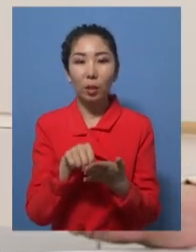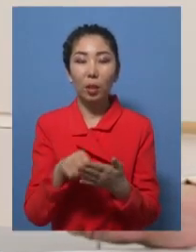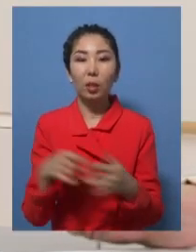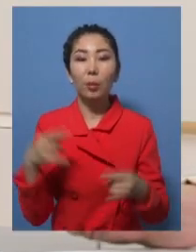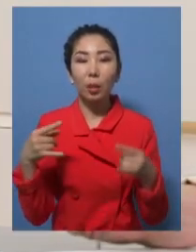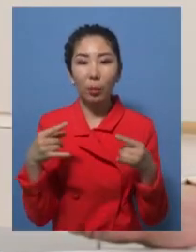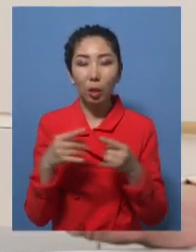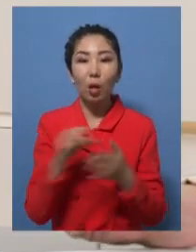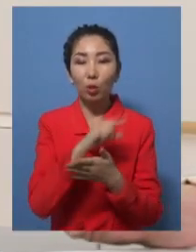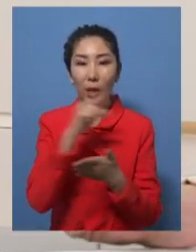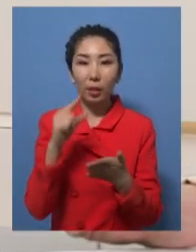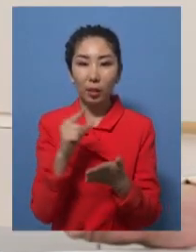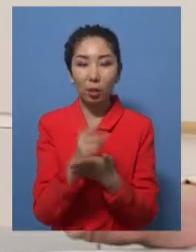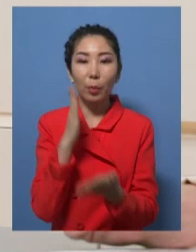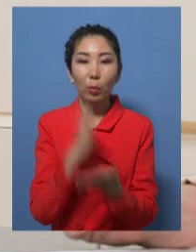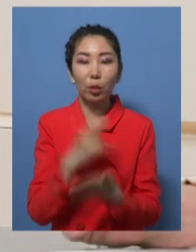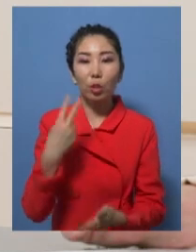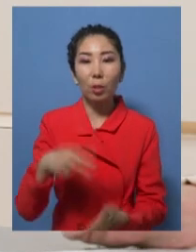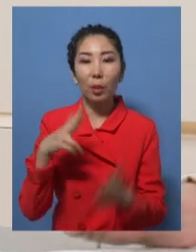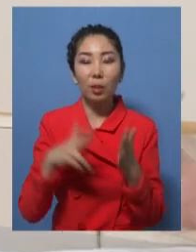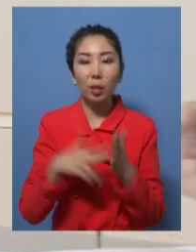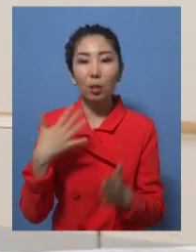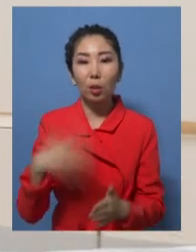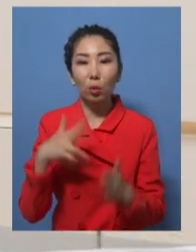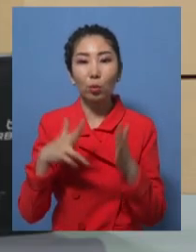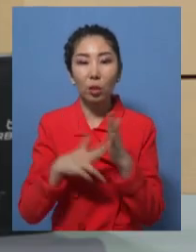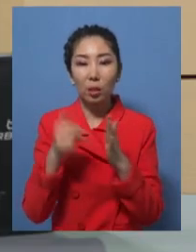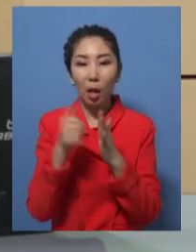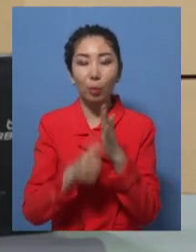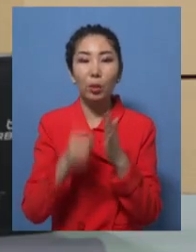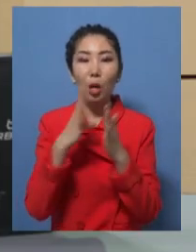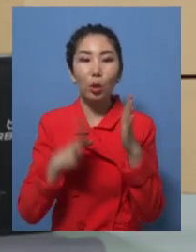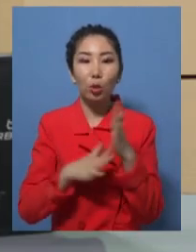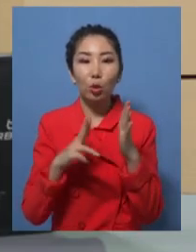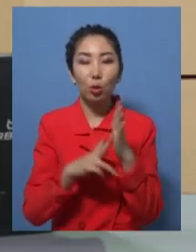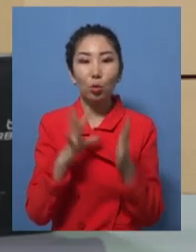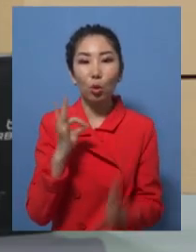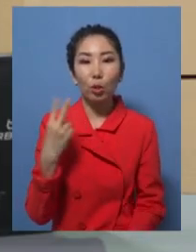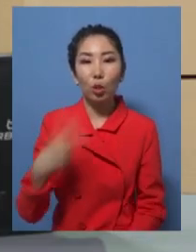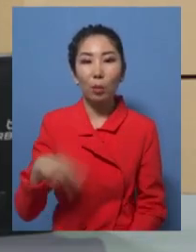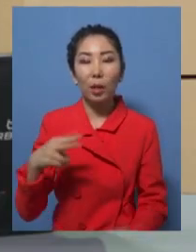эфир барысында сұрақтарыңыз болса 28-58-69 телефонына, не алмаса